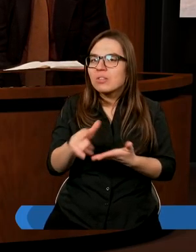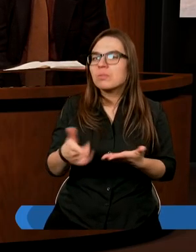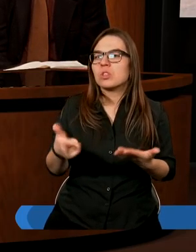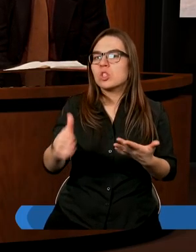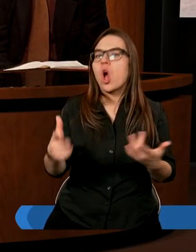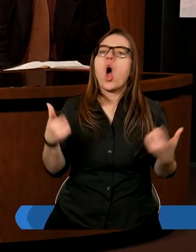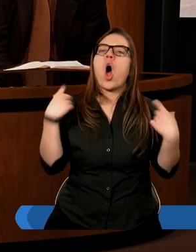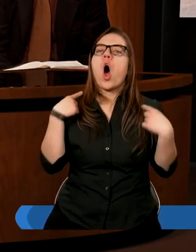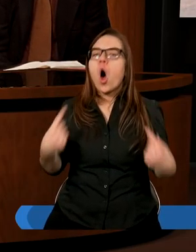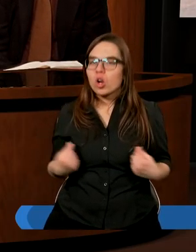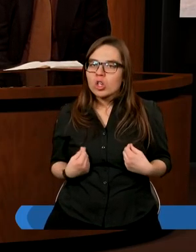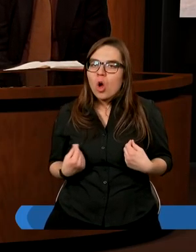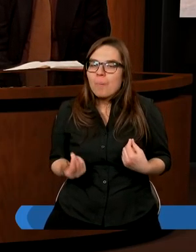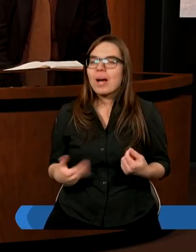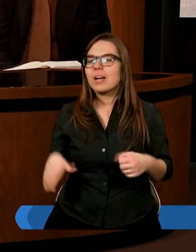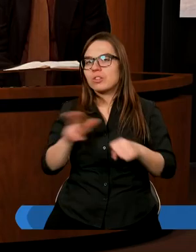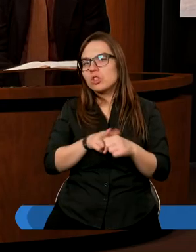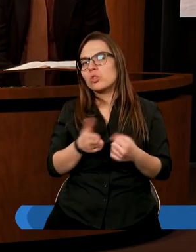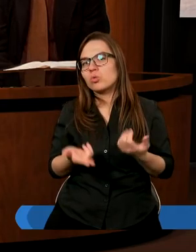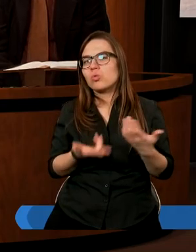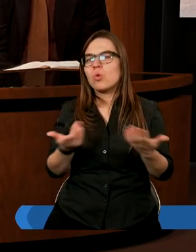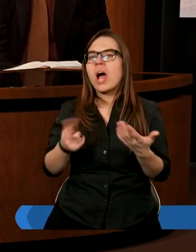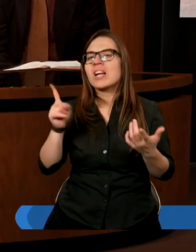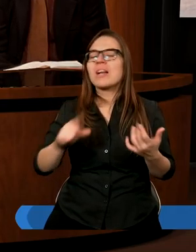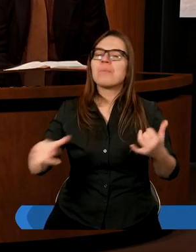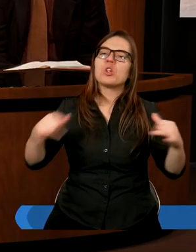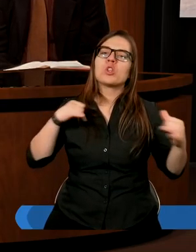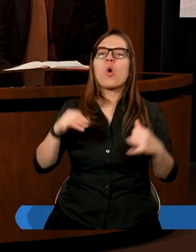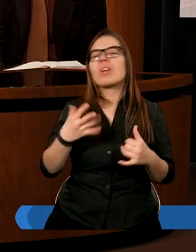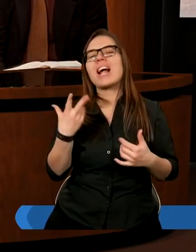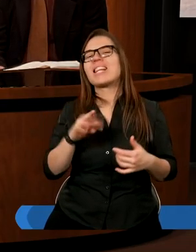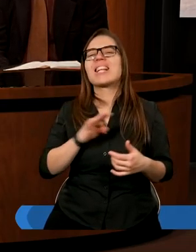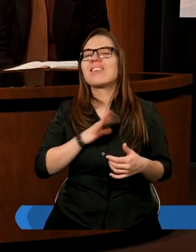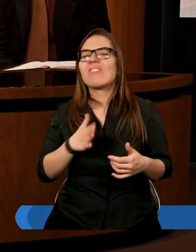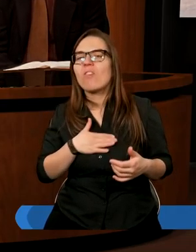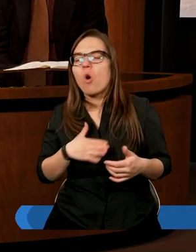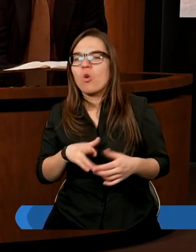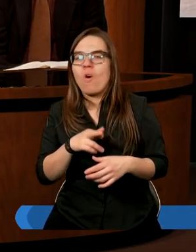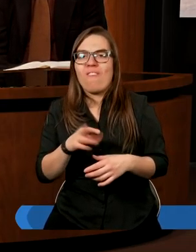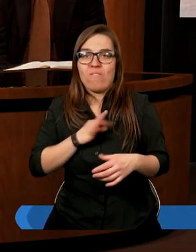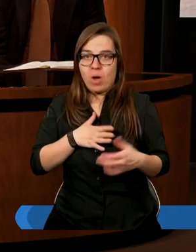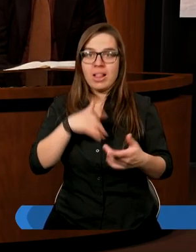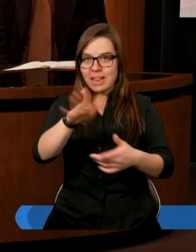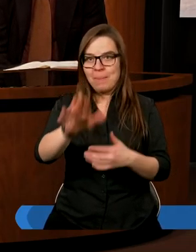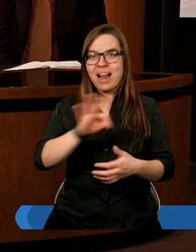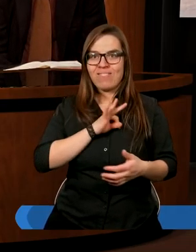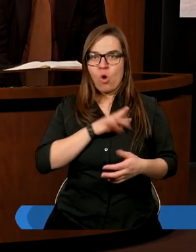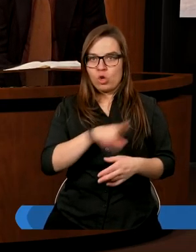kto zawiaduje nie swoją własnością bo my nie mamy tu żadnej własności